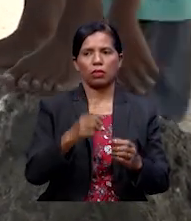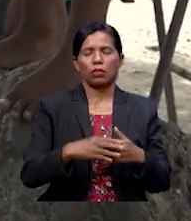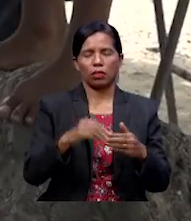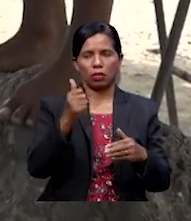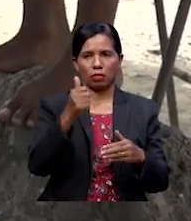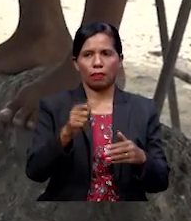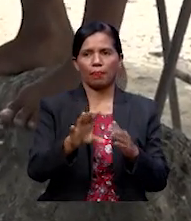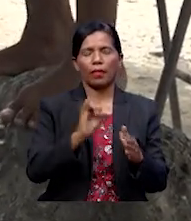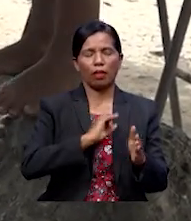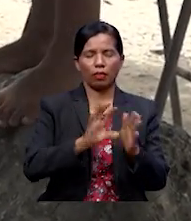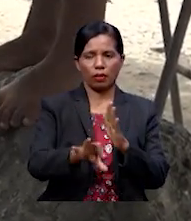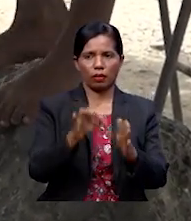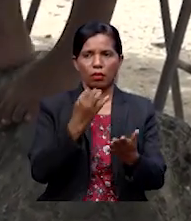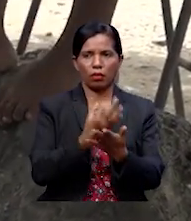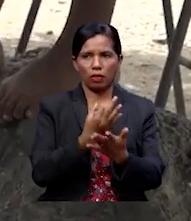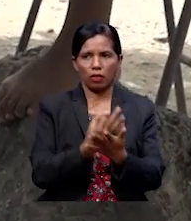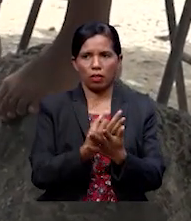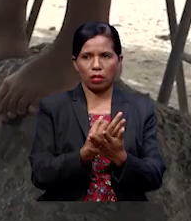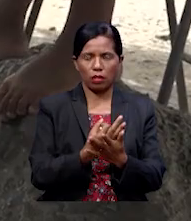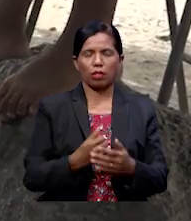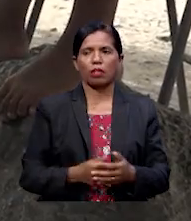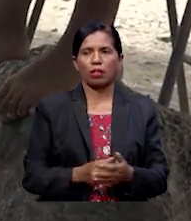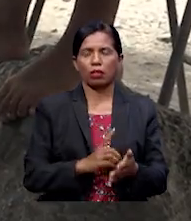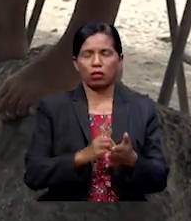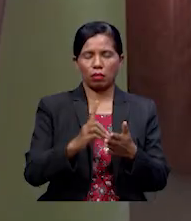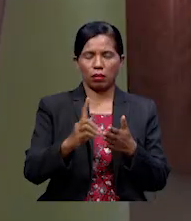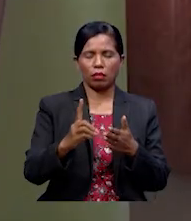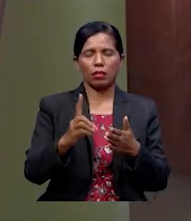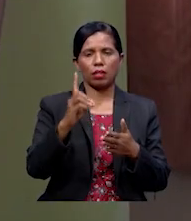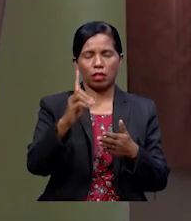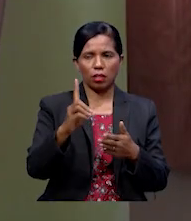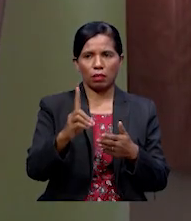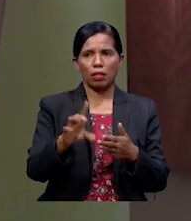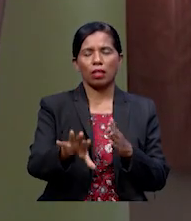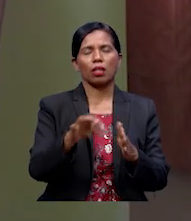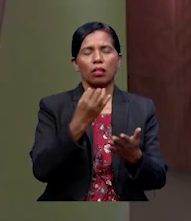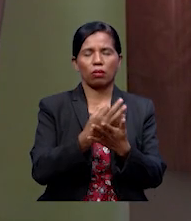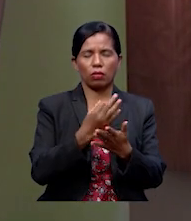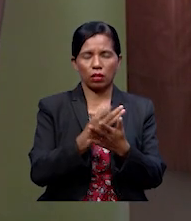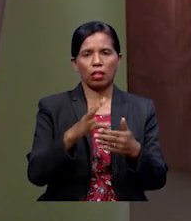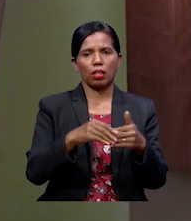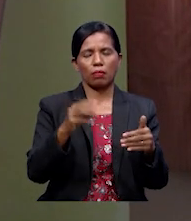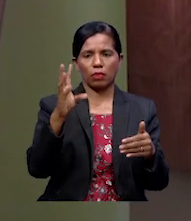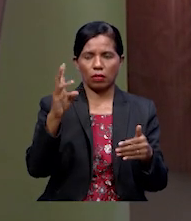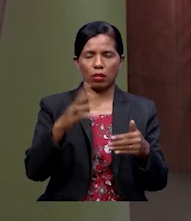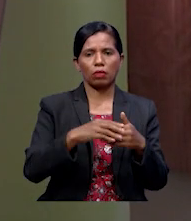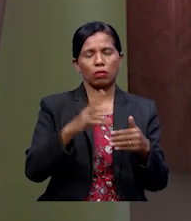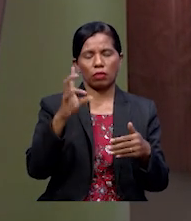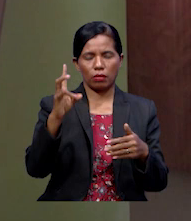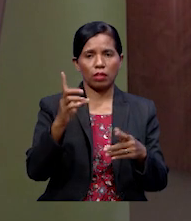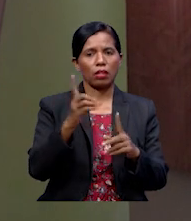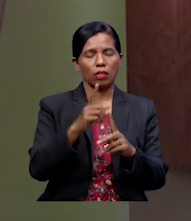Au hetan deit makane sumara na vele hetan $6 to $7. Iha loron rua nulu resinem fulan janeiro